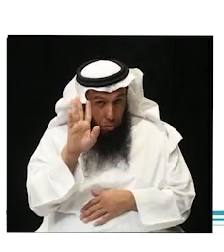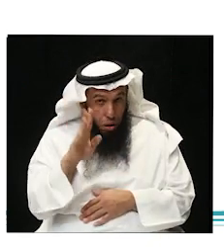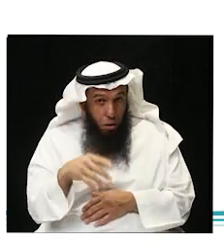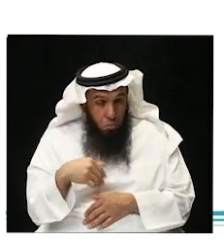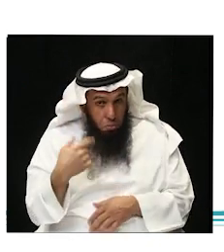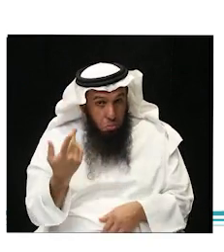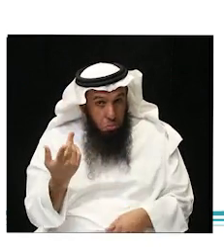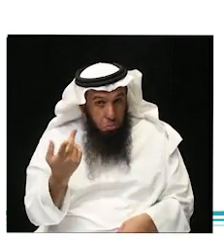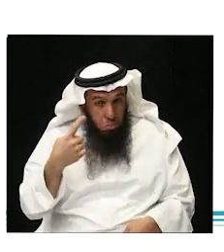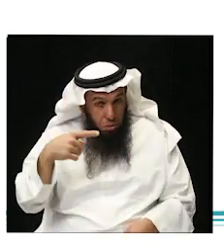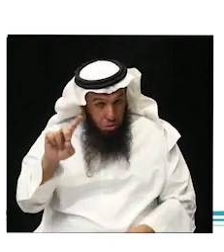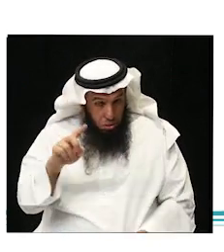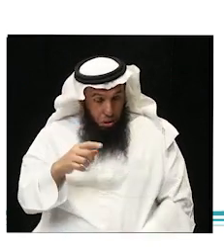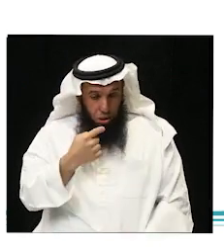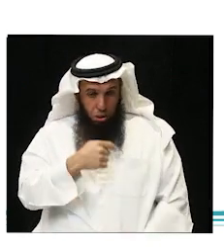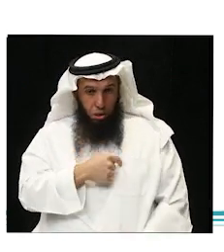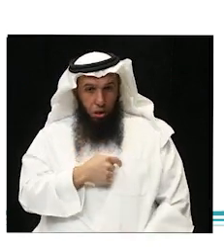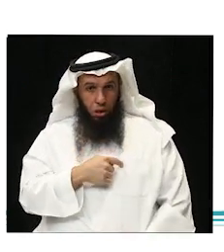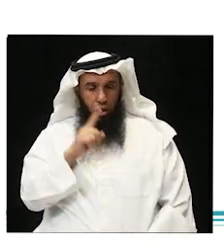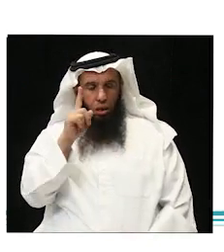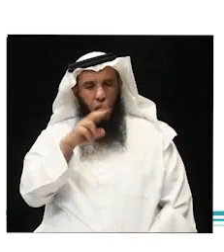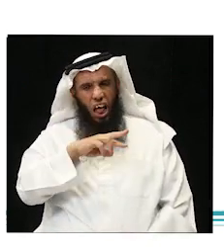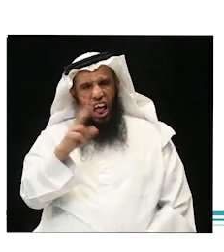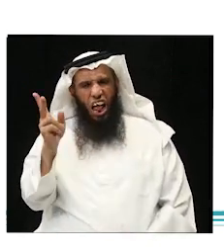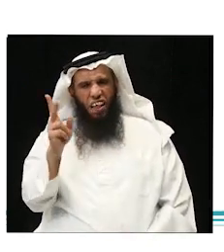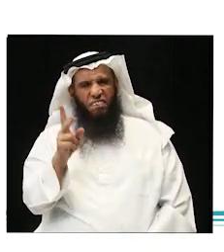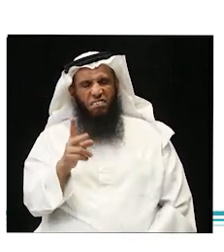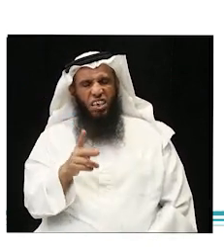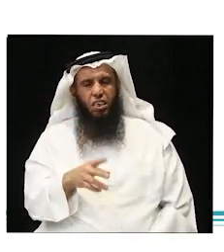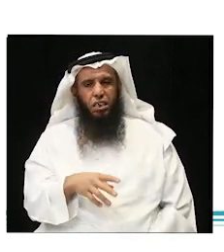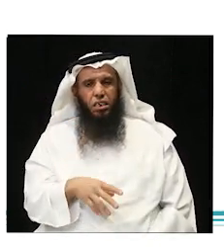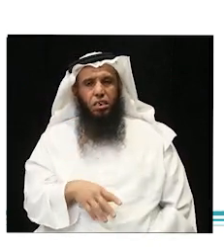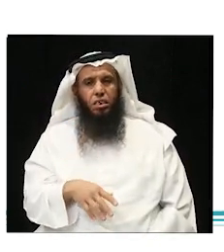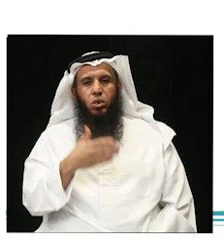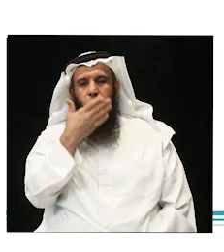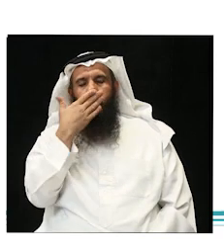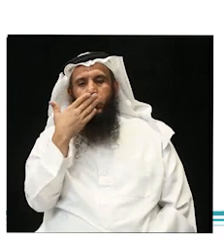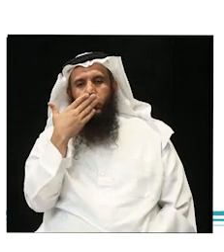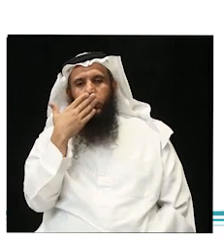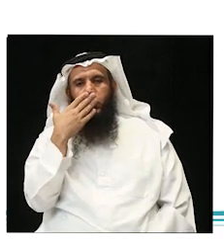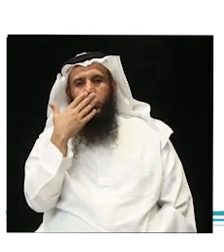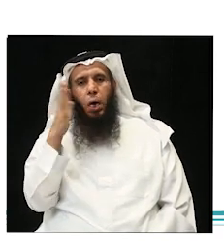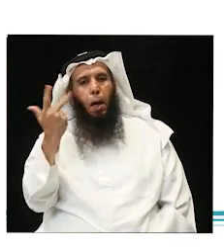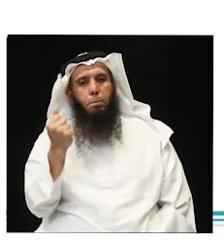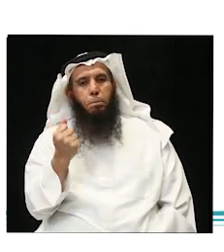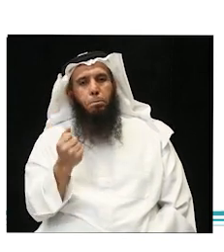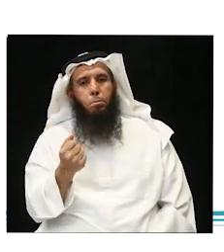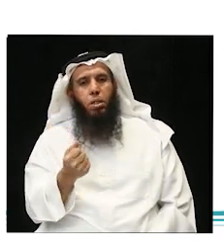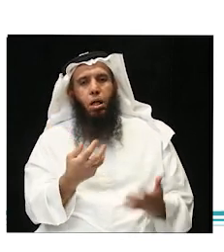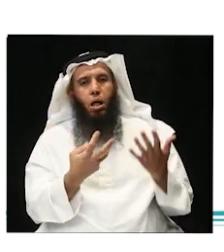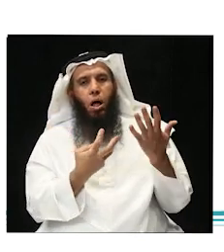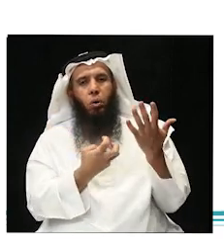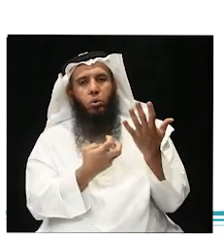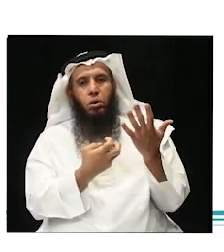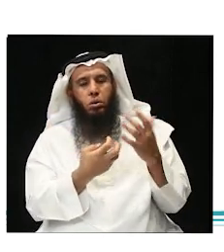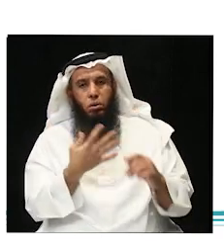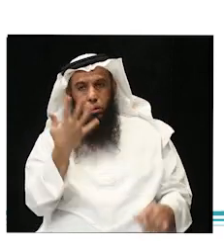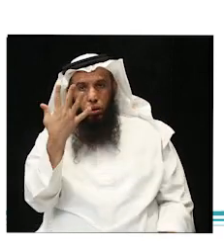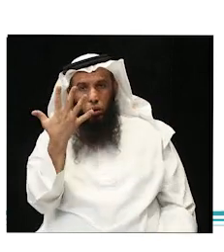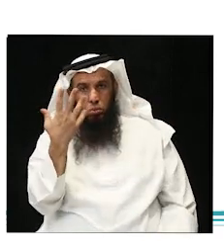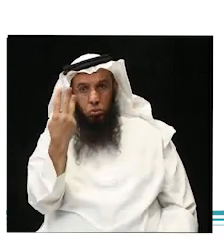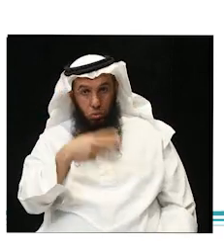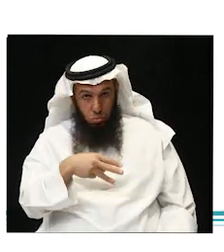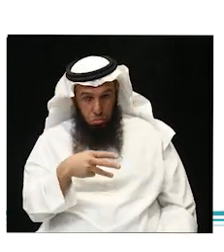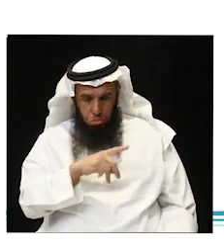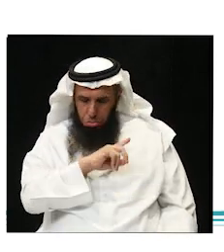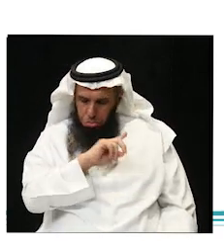بصوم رمضان 35 يوم، نقول له لا صح أنت خلصت لله لكن السنة الواجب أن تكون أن يكون إن رمضان حسب